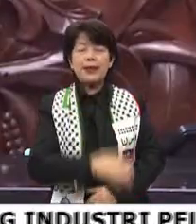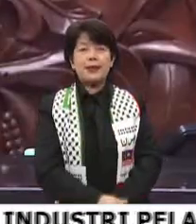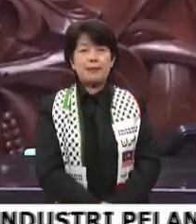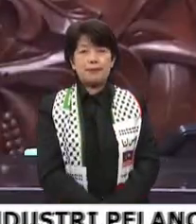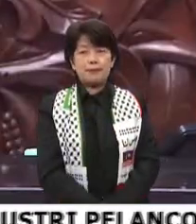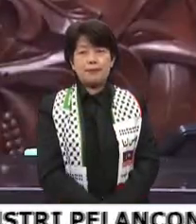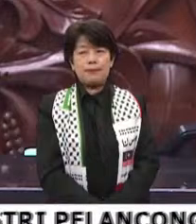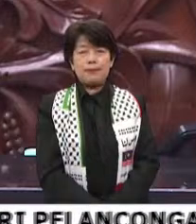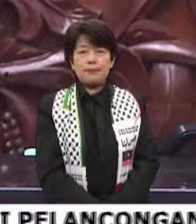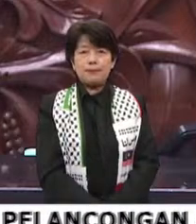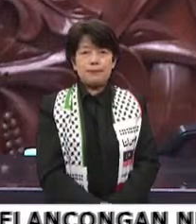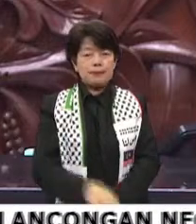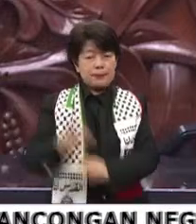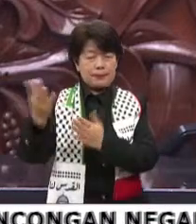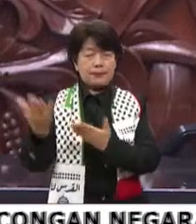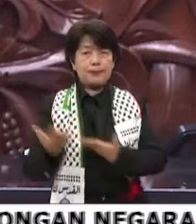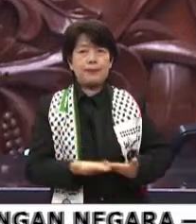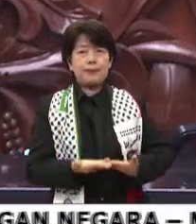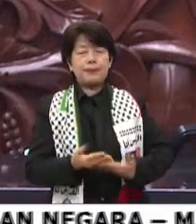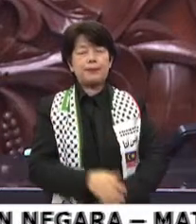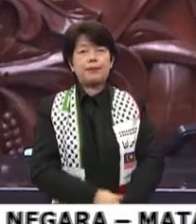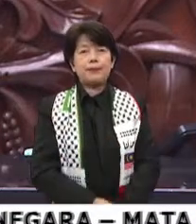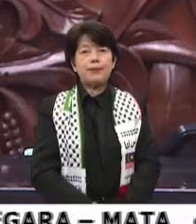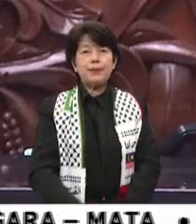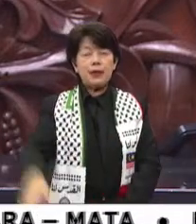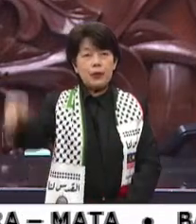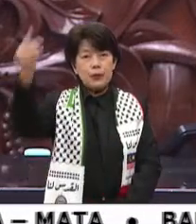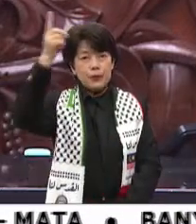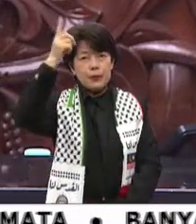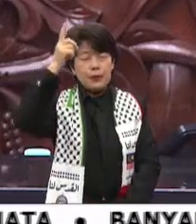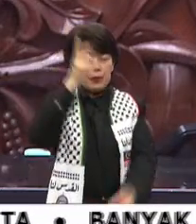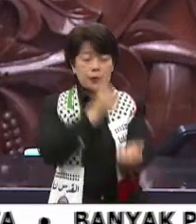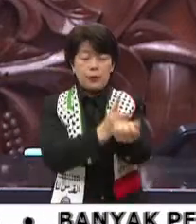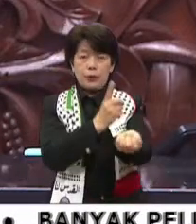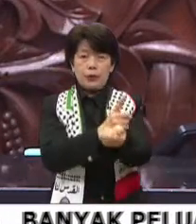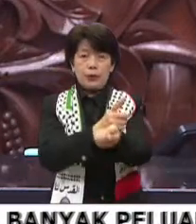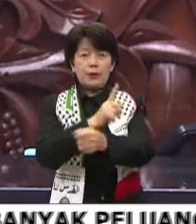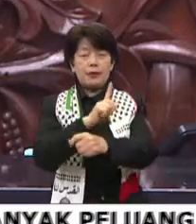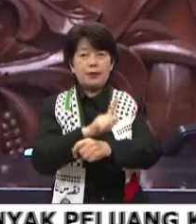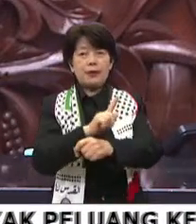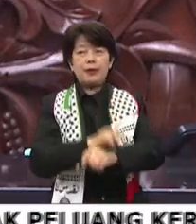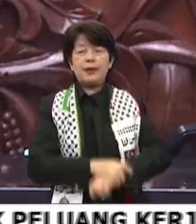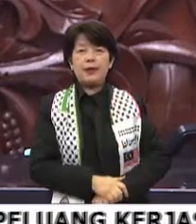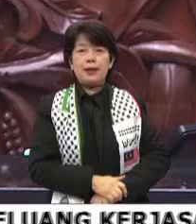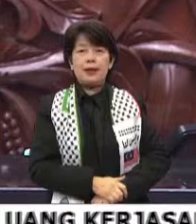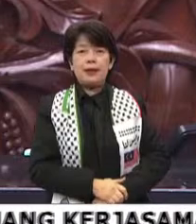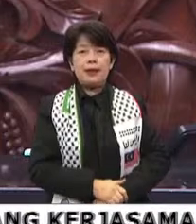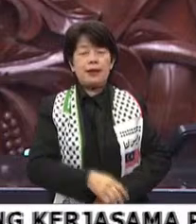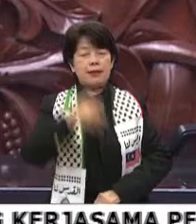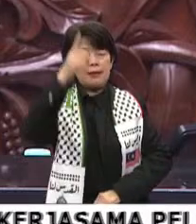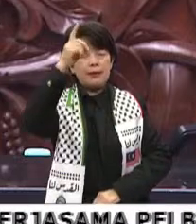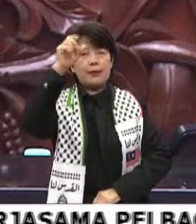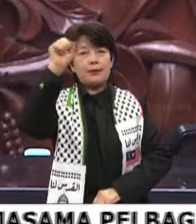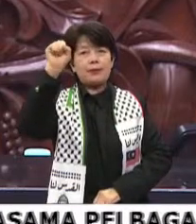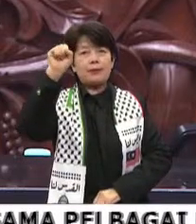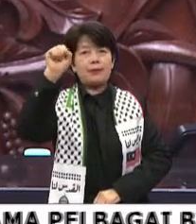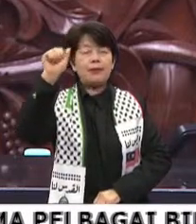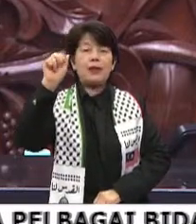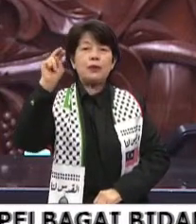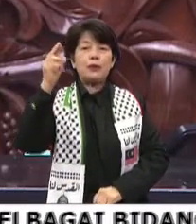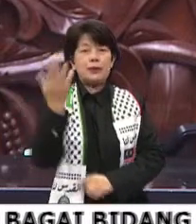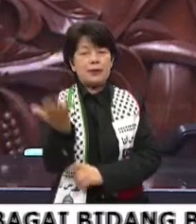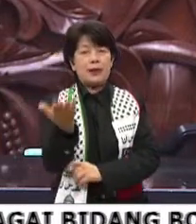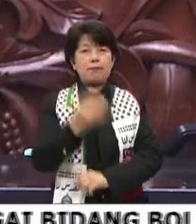sekarang saya menjemput yang berhormat Dr lengjes suaran anak lelaki Datuk Seri arunus